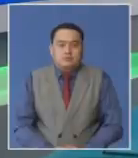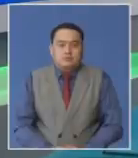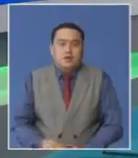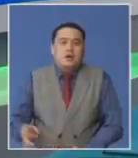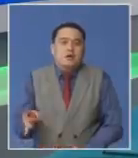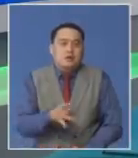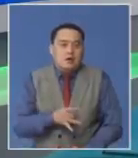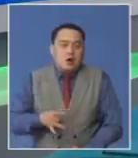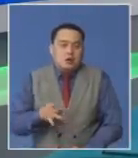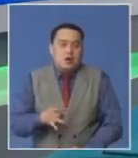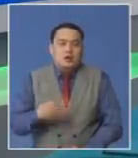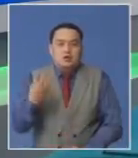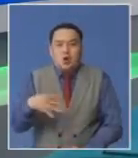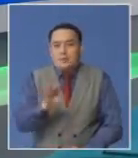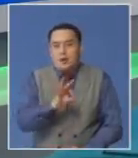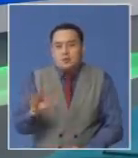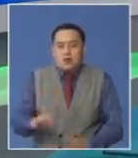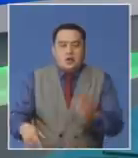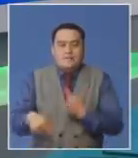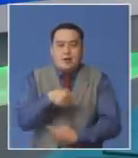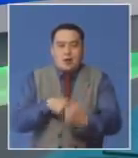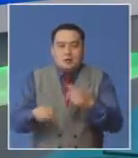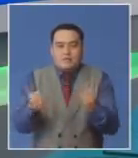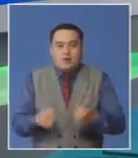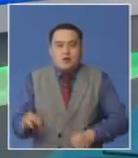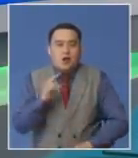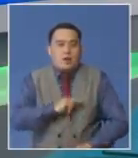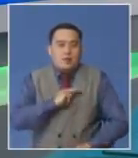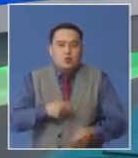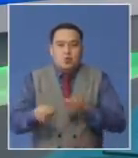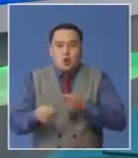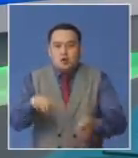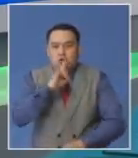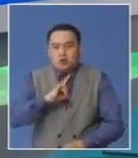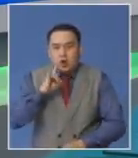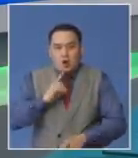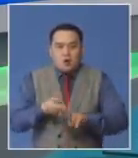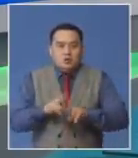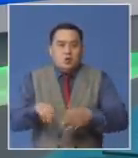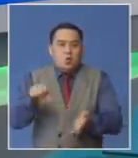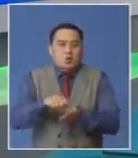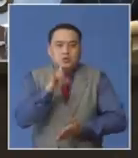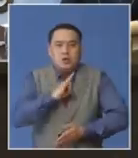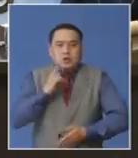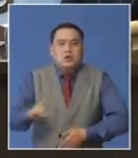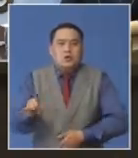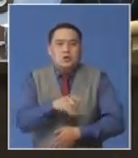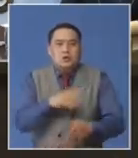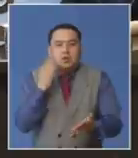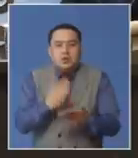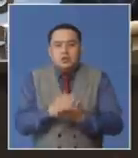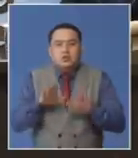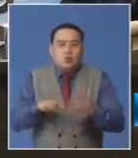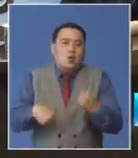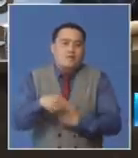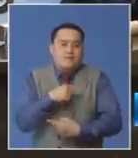более 40 процентов бизнес формирования области работают под руководством женщин участие женщин региона наблюдается